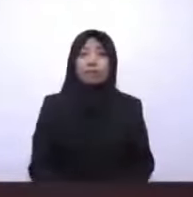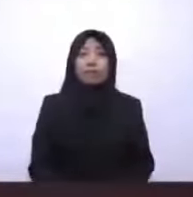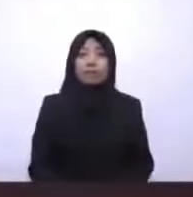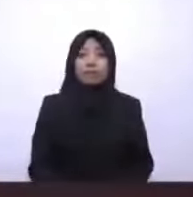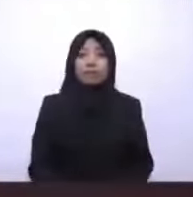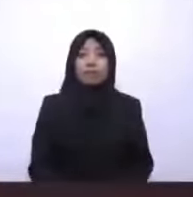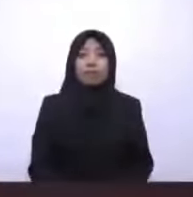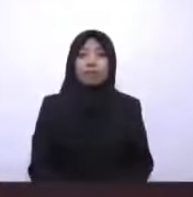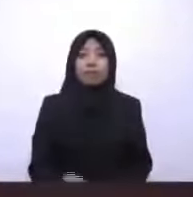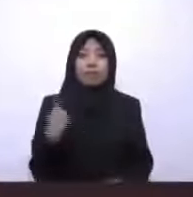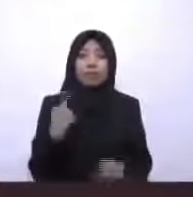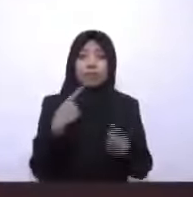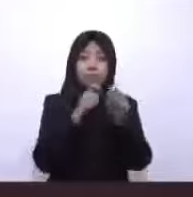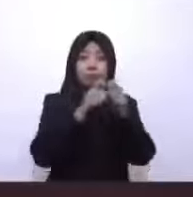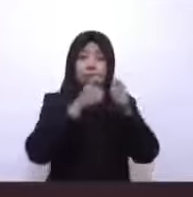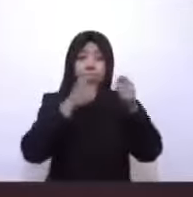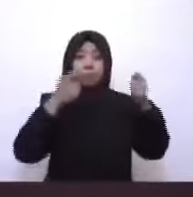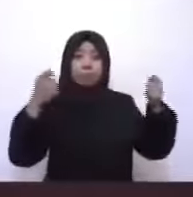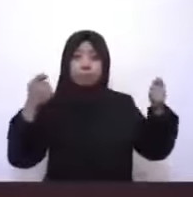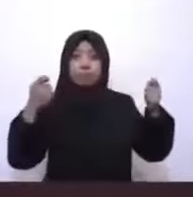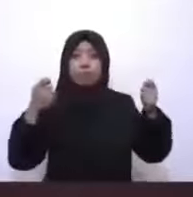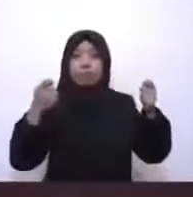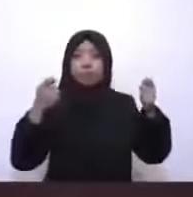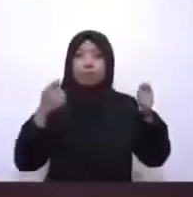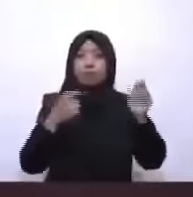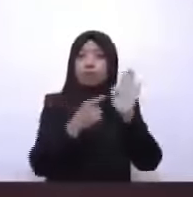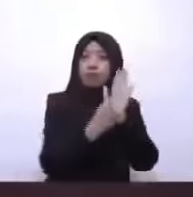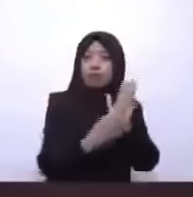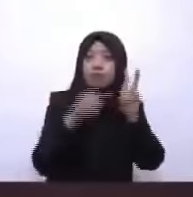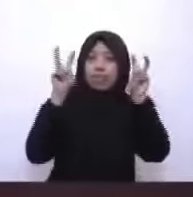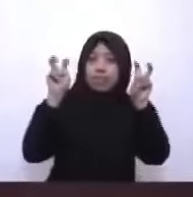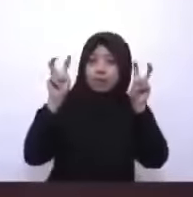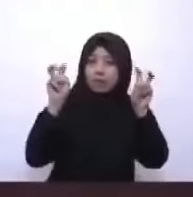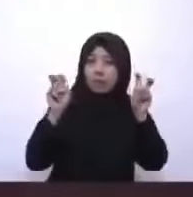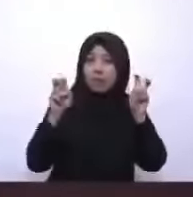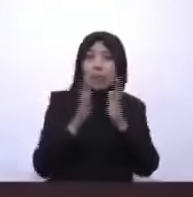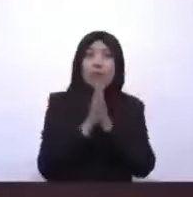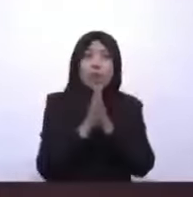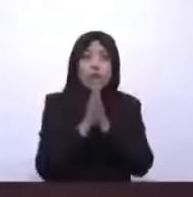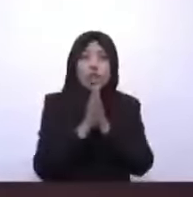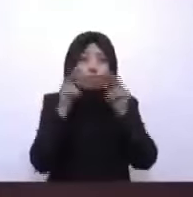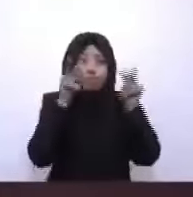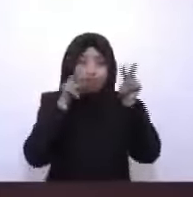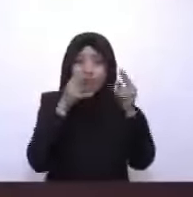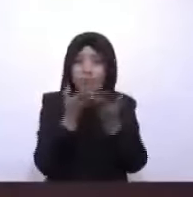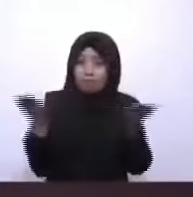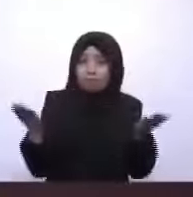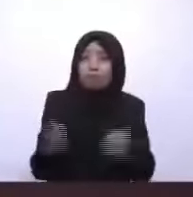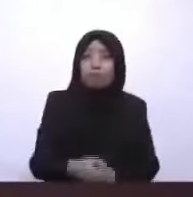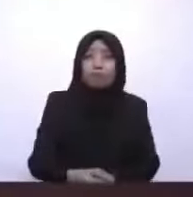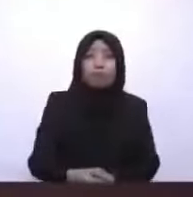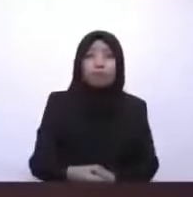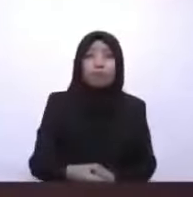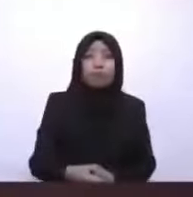Kita akan buka bersama indikator berisi subtema yang dipilih. Mohon diperhatikan pasangan calon dan hadirin.